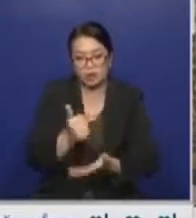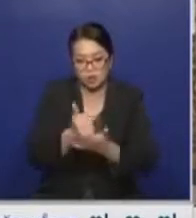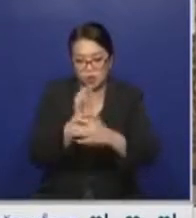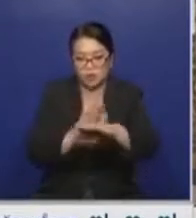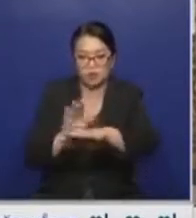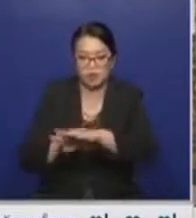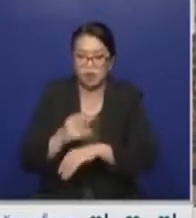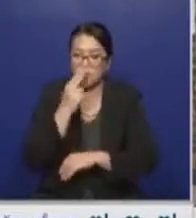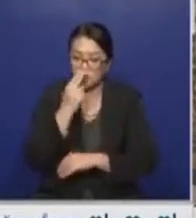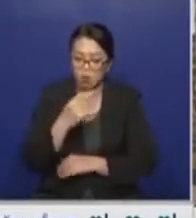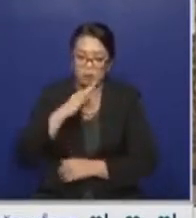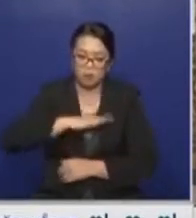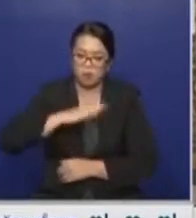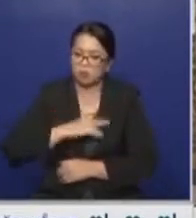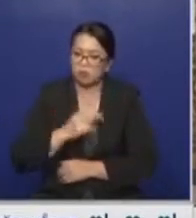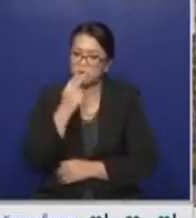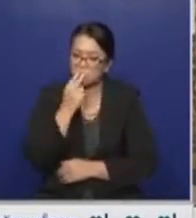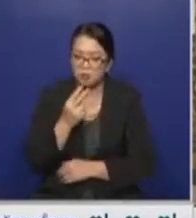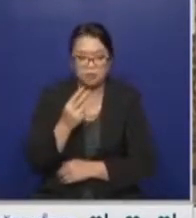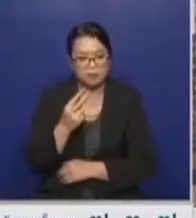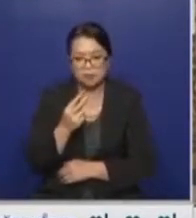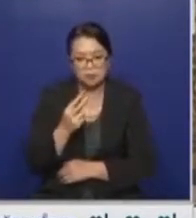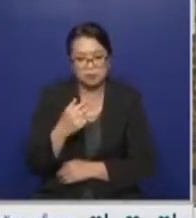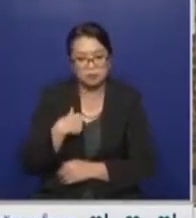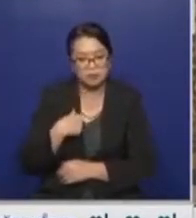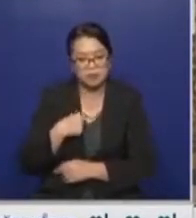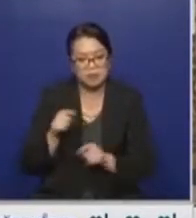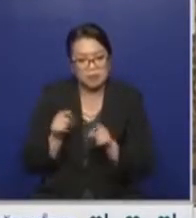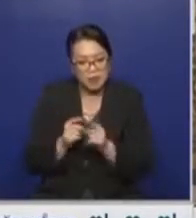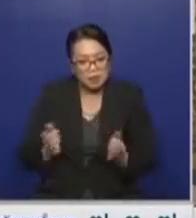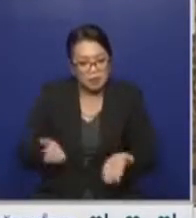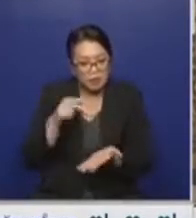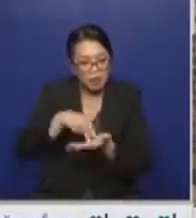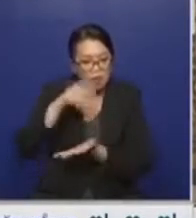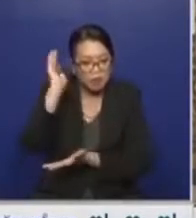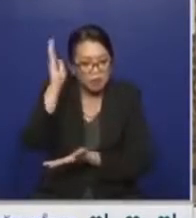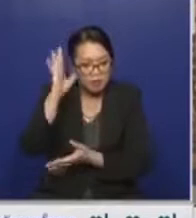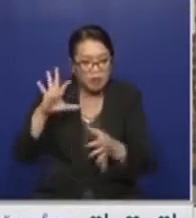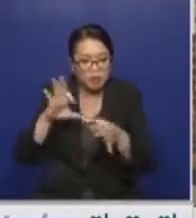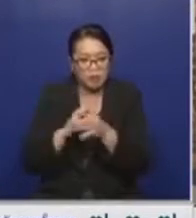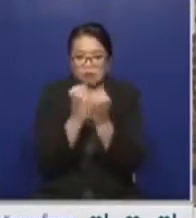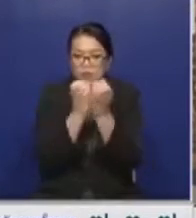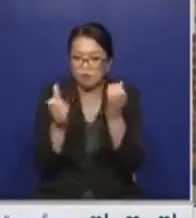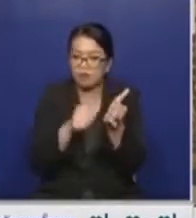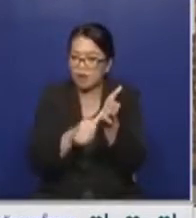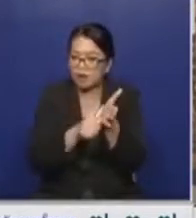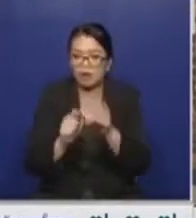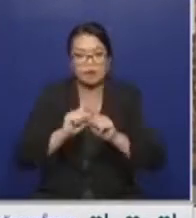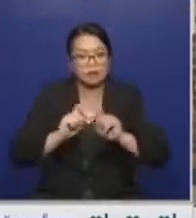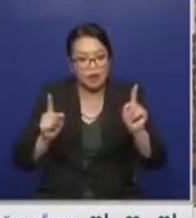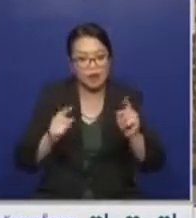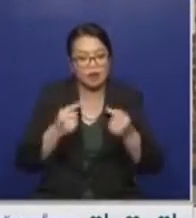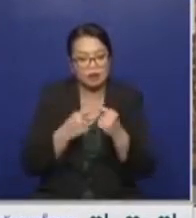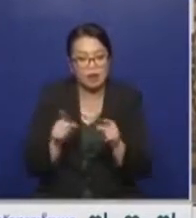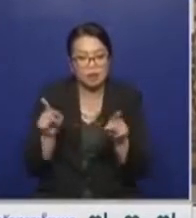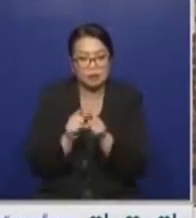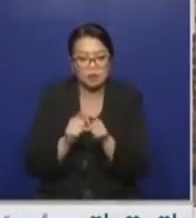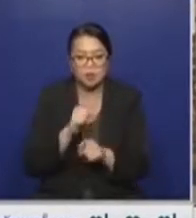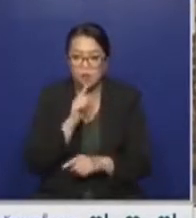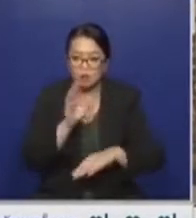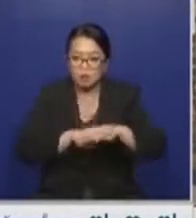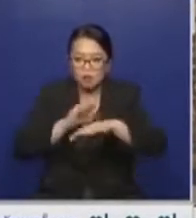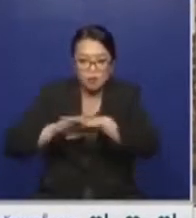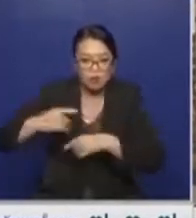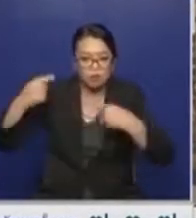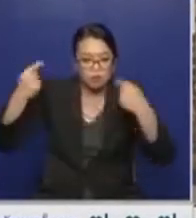าน เพราะว่ามันดูแล้วเนี่ยมันไม่ใช่เป็นการอภิปรายเพื่อแก้ไขรัฐธรรมนูญเลยนะครับมันเป็นการชวนทะเลา